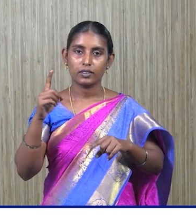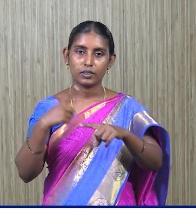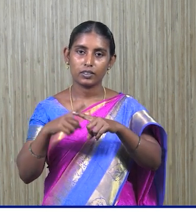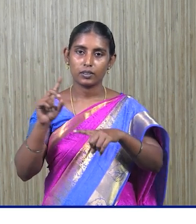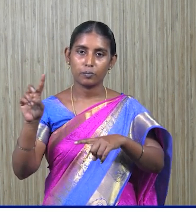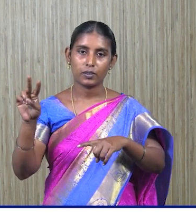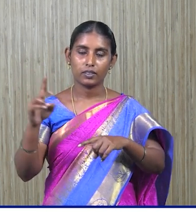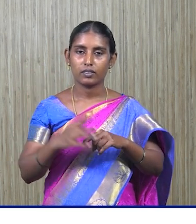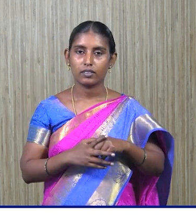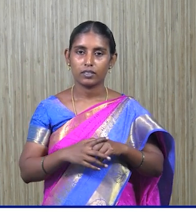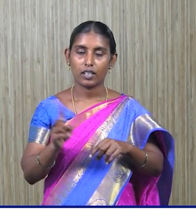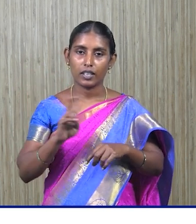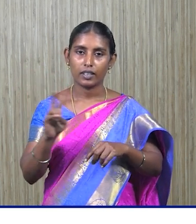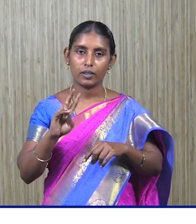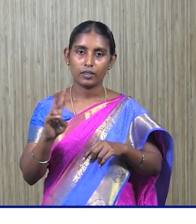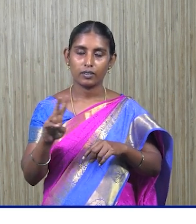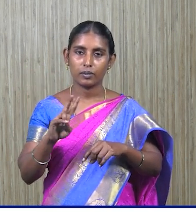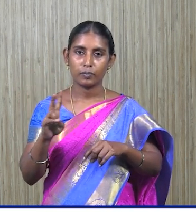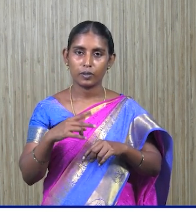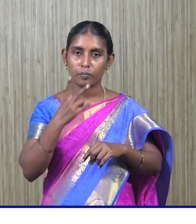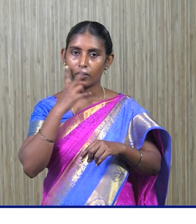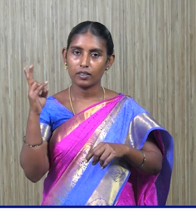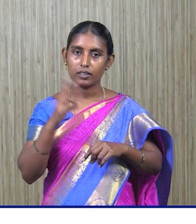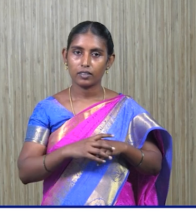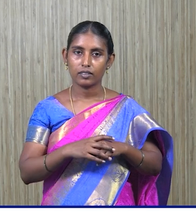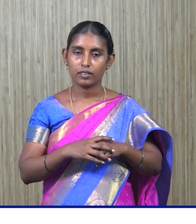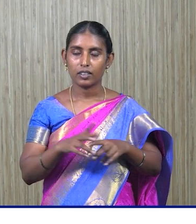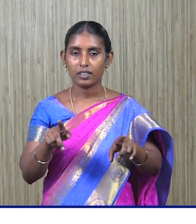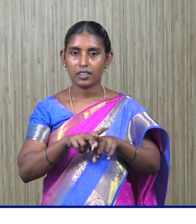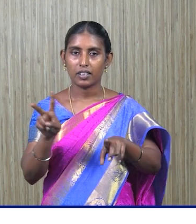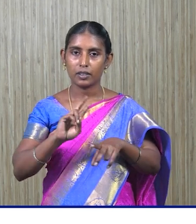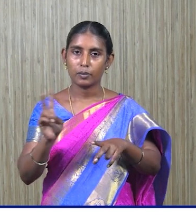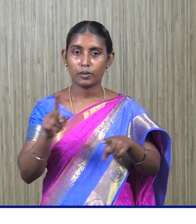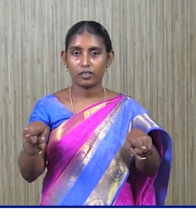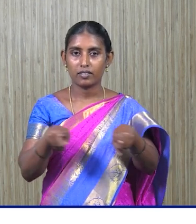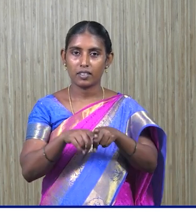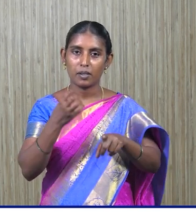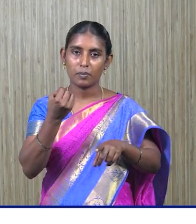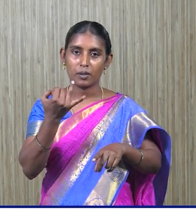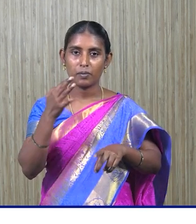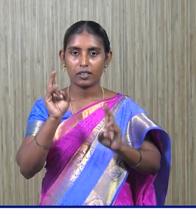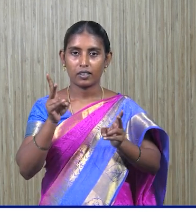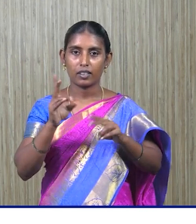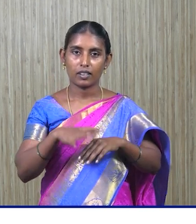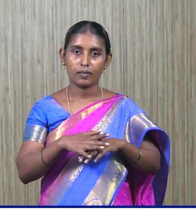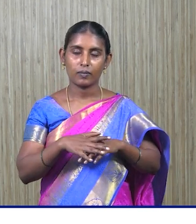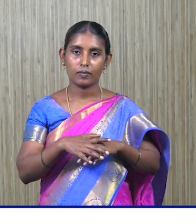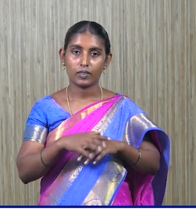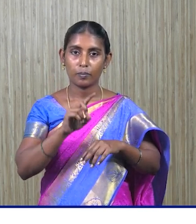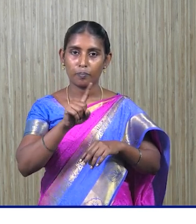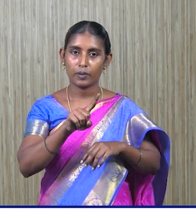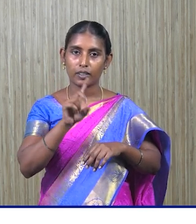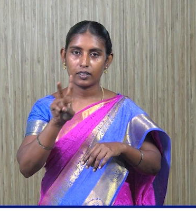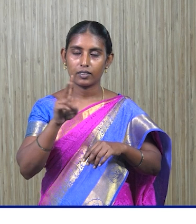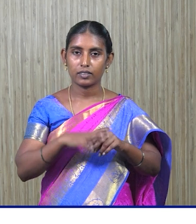15 × 12. இப்போது இரண்டு புறங்களையும் நீங்கள் கவனித்து பார்த்தமையானால் இரண்டு புறமும் ஒரே எண்கள் தான் இடம்பெற்றுள்ளது. 12